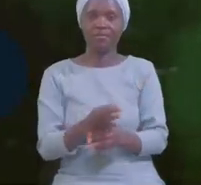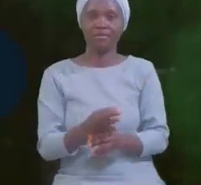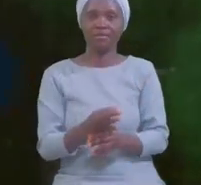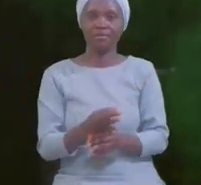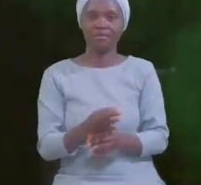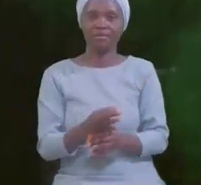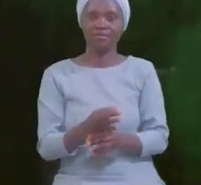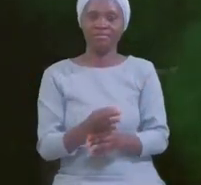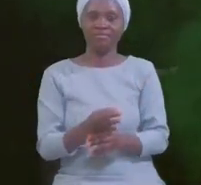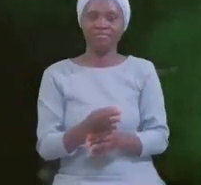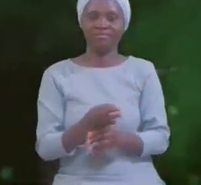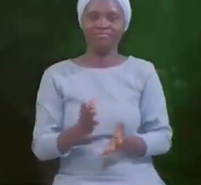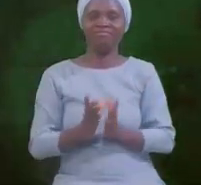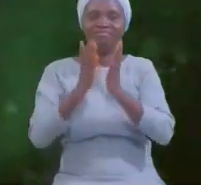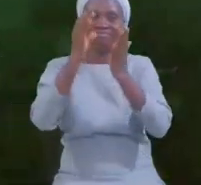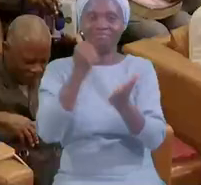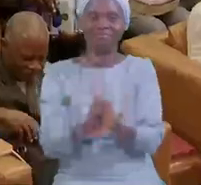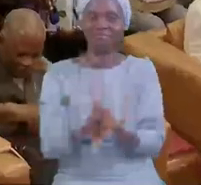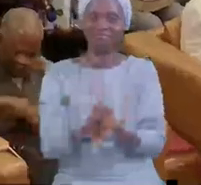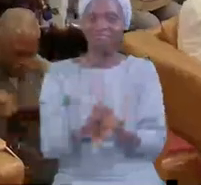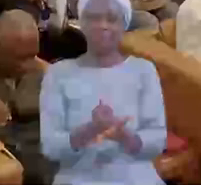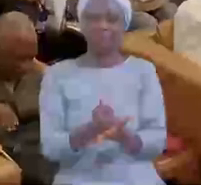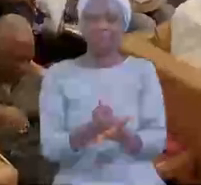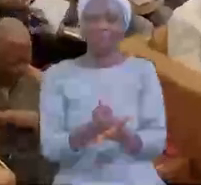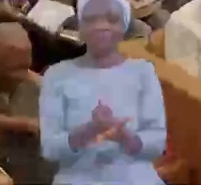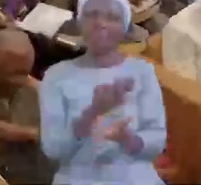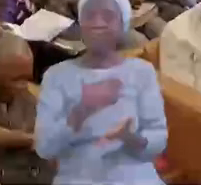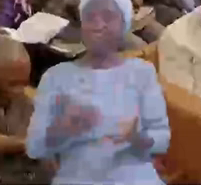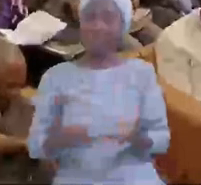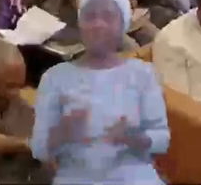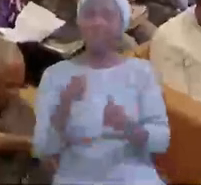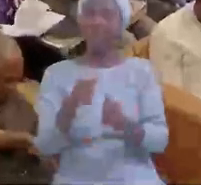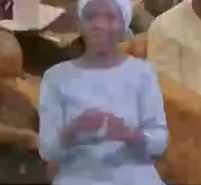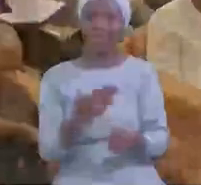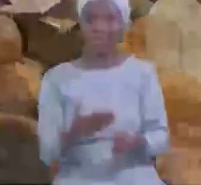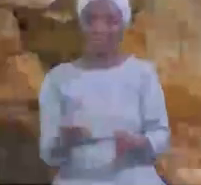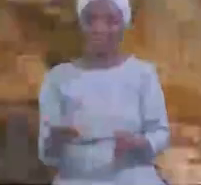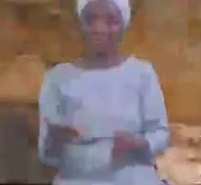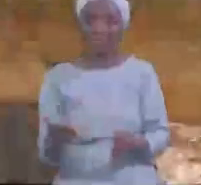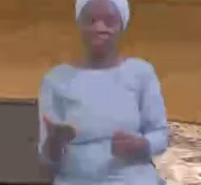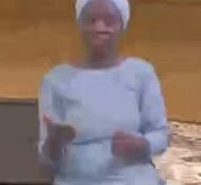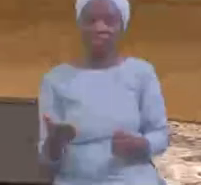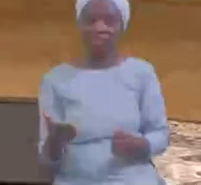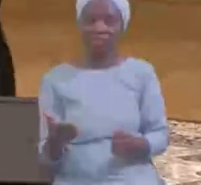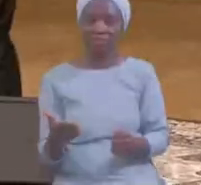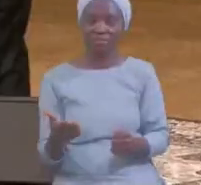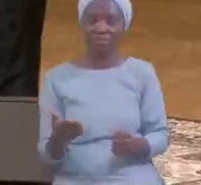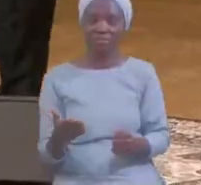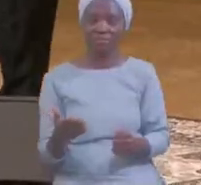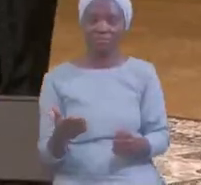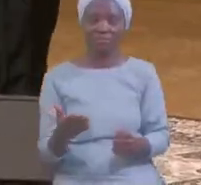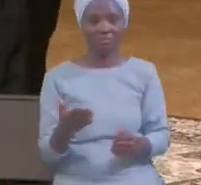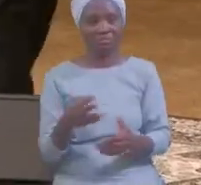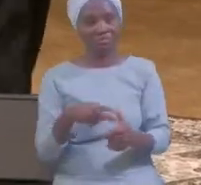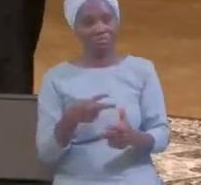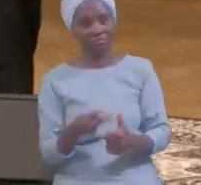bulldozer. Donnez-moi un grand amen. Et toute chose, que ce soit de la nature,